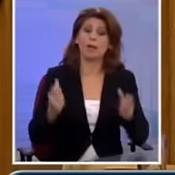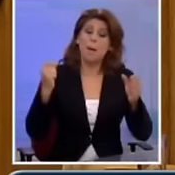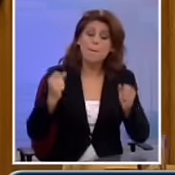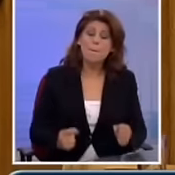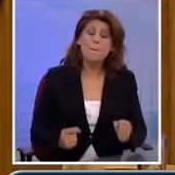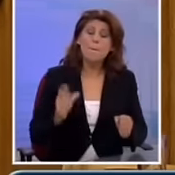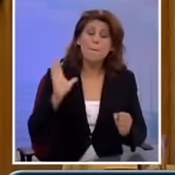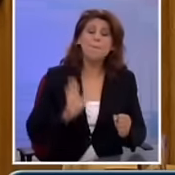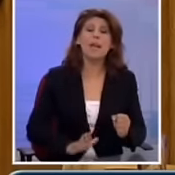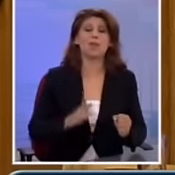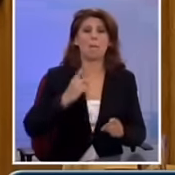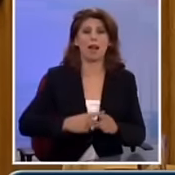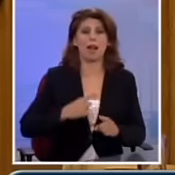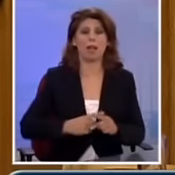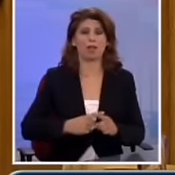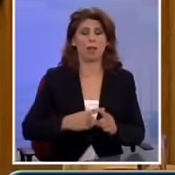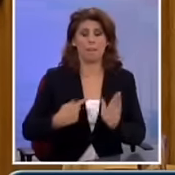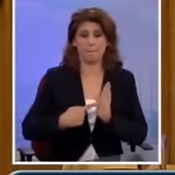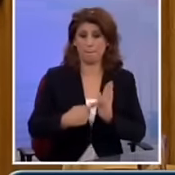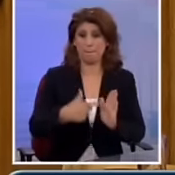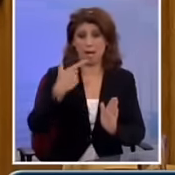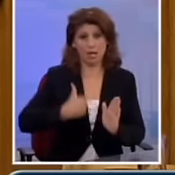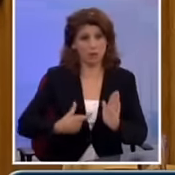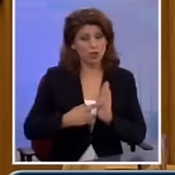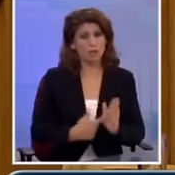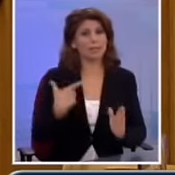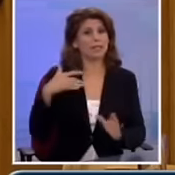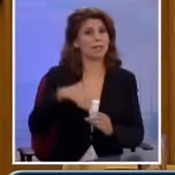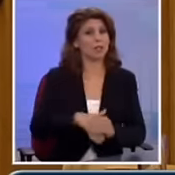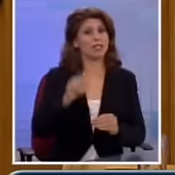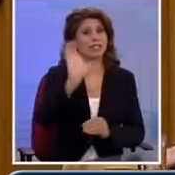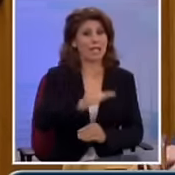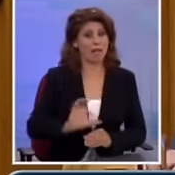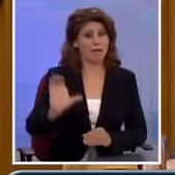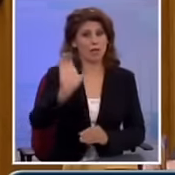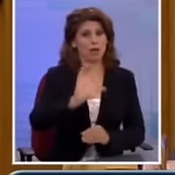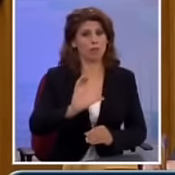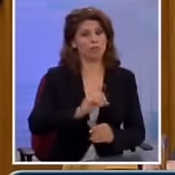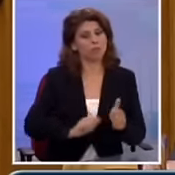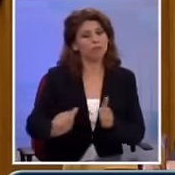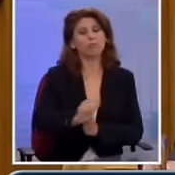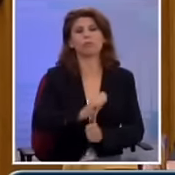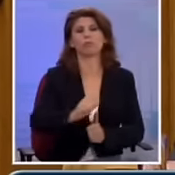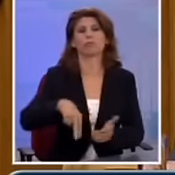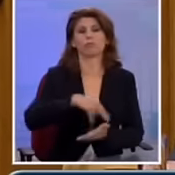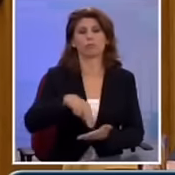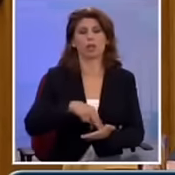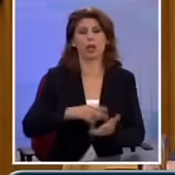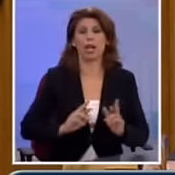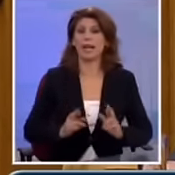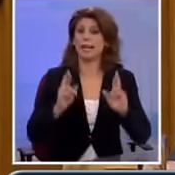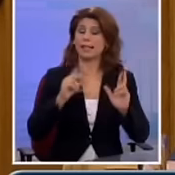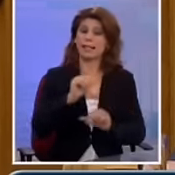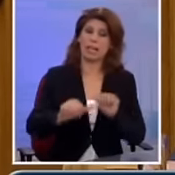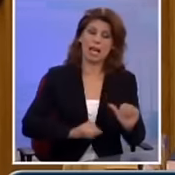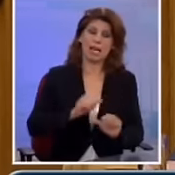Ελλάδα και ότι με την παρουσία μας και τη συμμετοχή μας στην Ευρώπη πρωταγωνιστούμε ενεργητικά για να